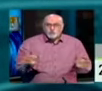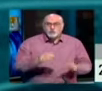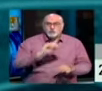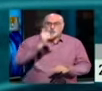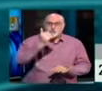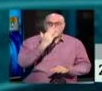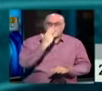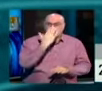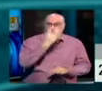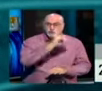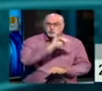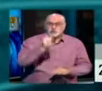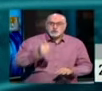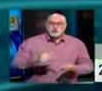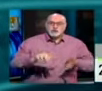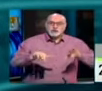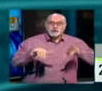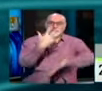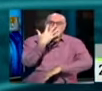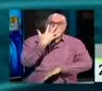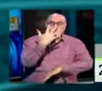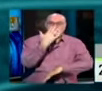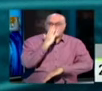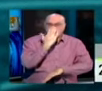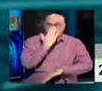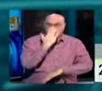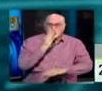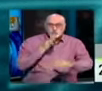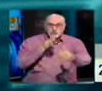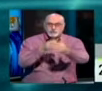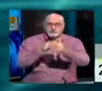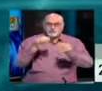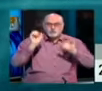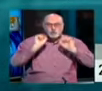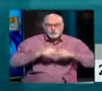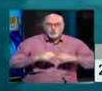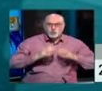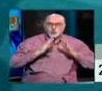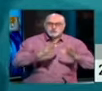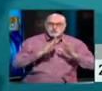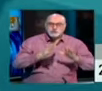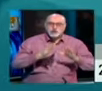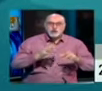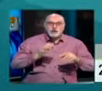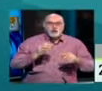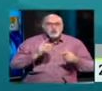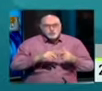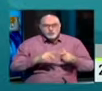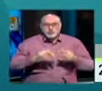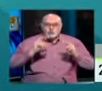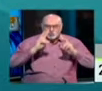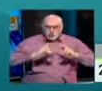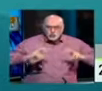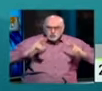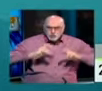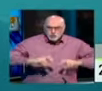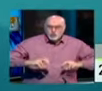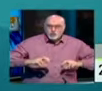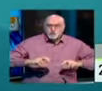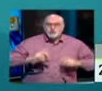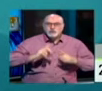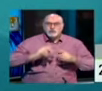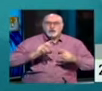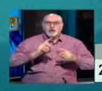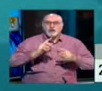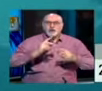فبراير إلى غاية 15 من الشهر نفسه، قصد تمكين المترشحين من الاطلاع والتأكد من صحة